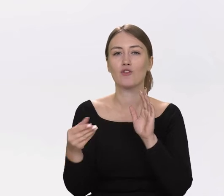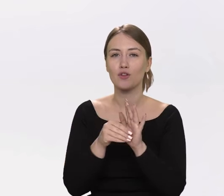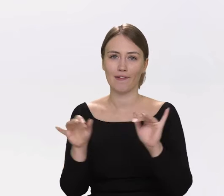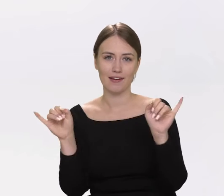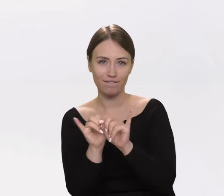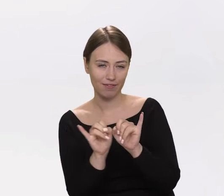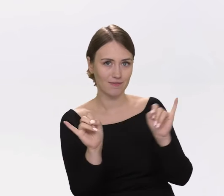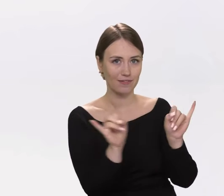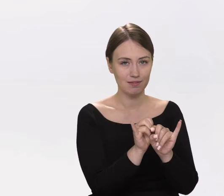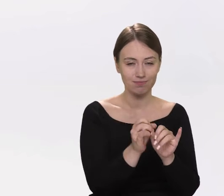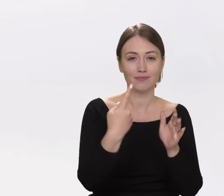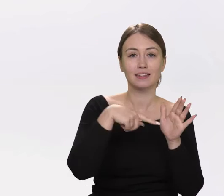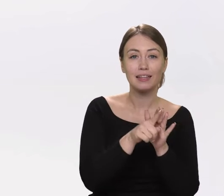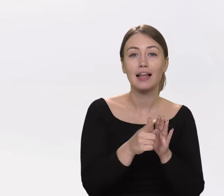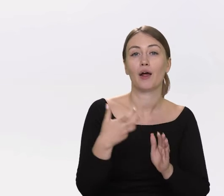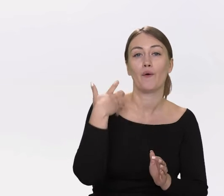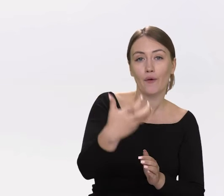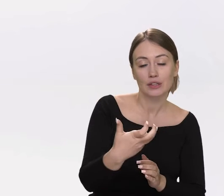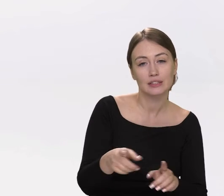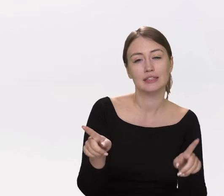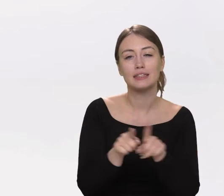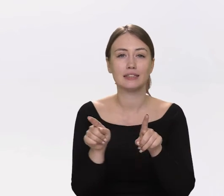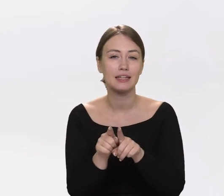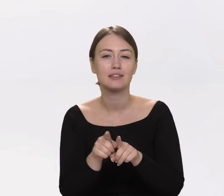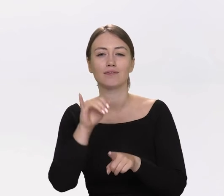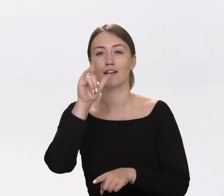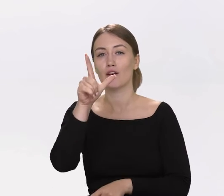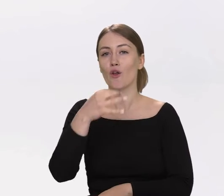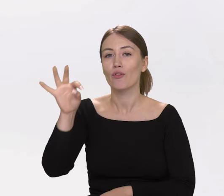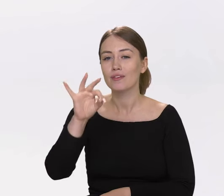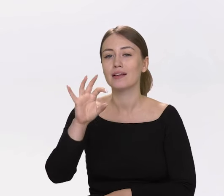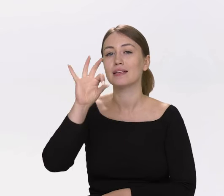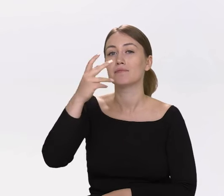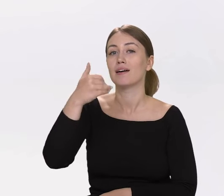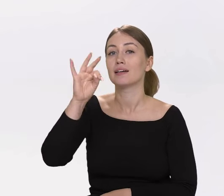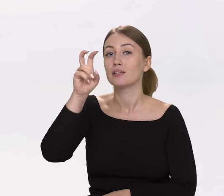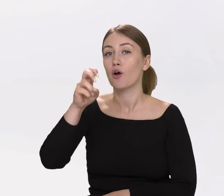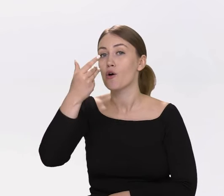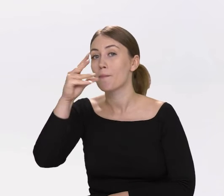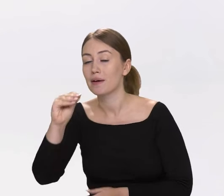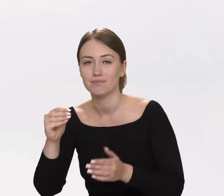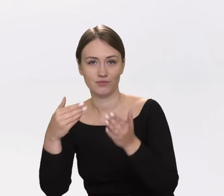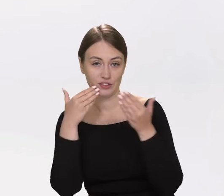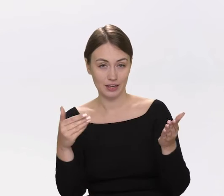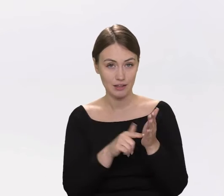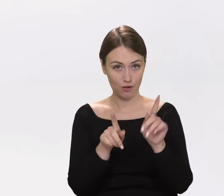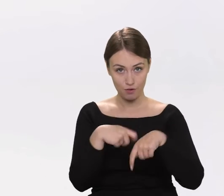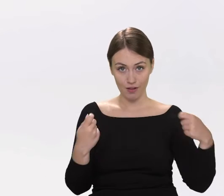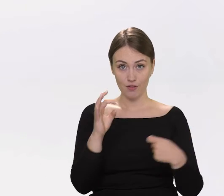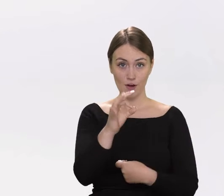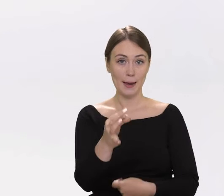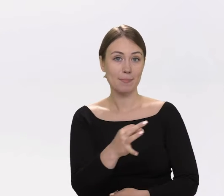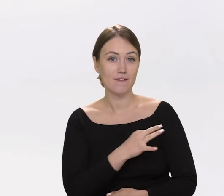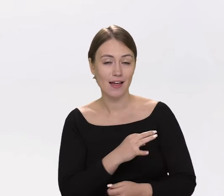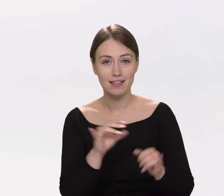dodatkowych sieci Wi-Fi dla gości oraz dla urządzeń IoT Smart Home. Dzięki temu rozwiązaniu nie musisz udostępniać